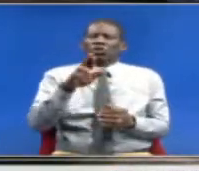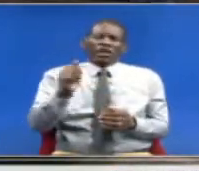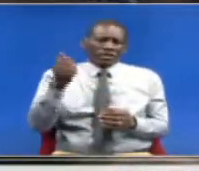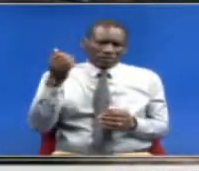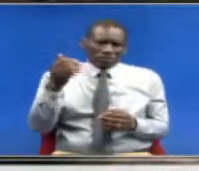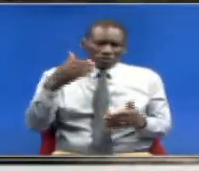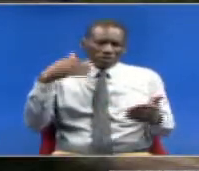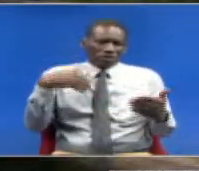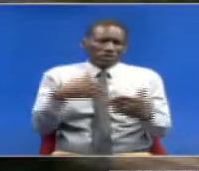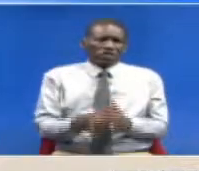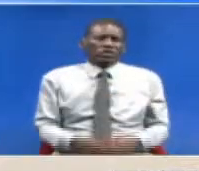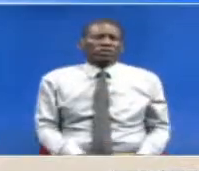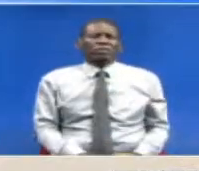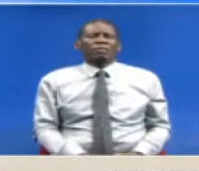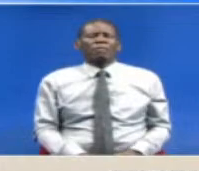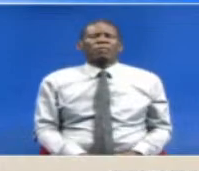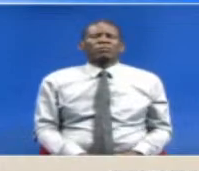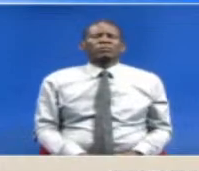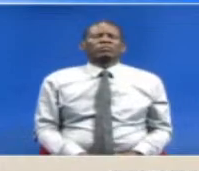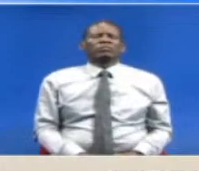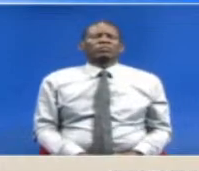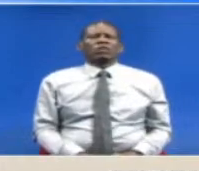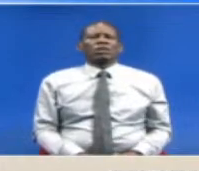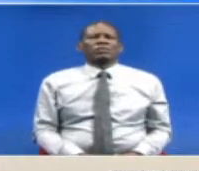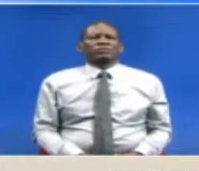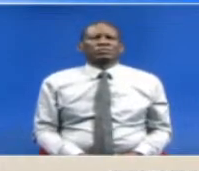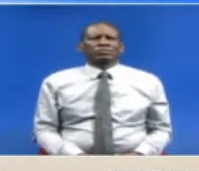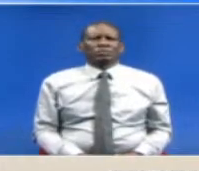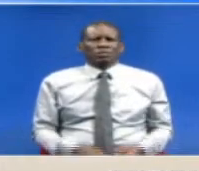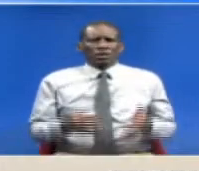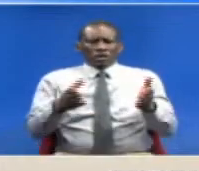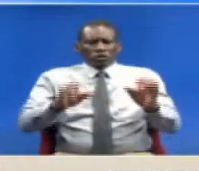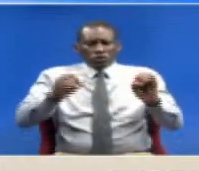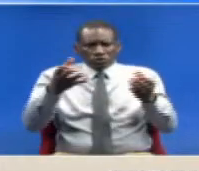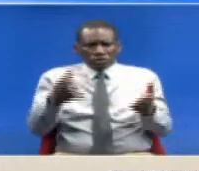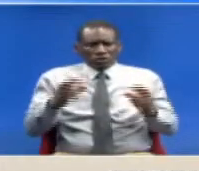NTV. Na mtazamaji, taarifa hiyo inatupeleka mapumzikoni.